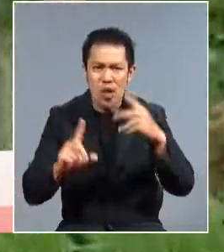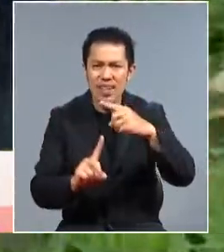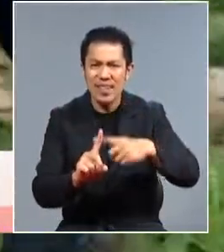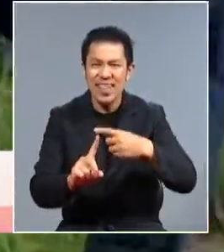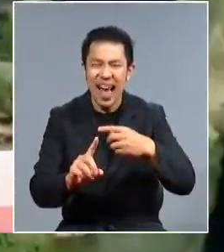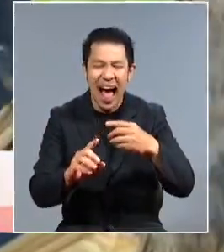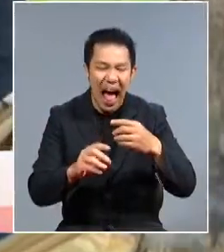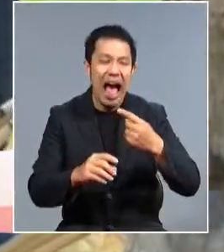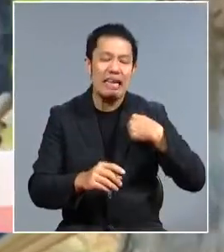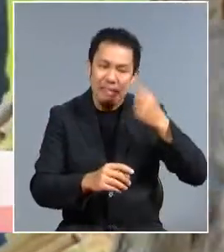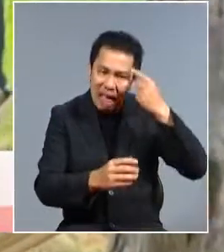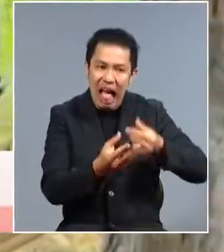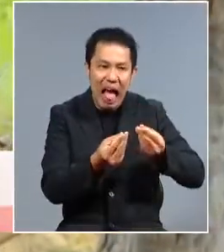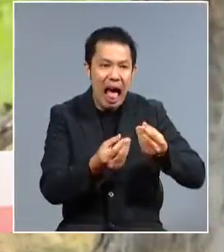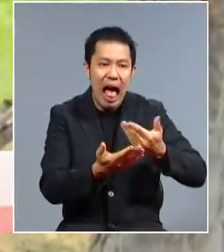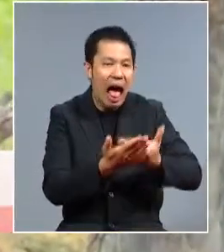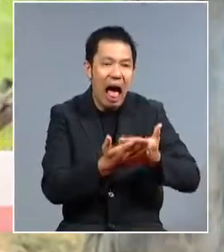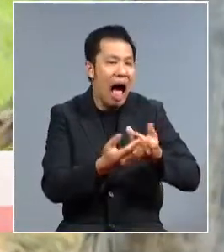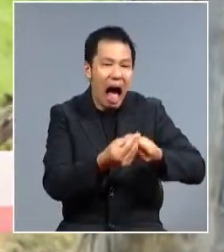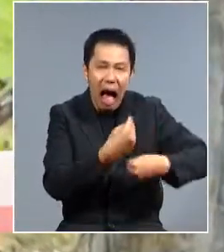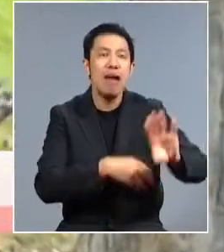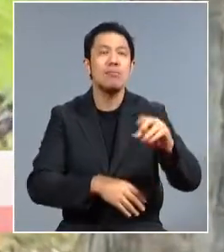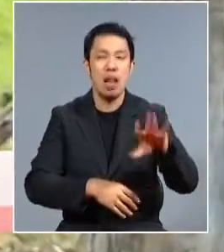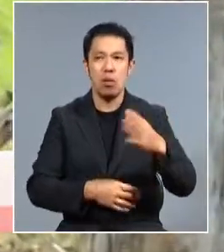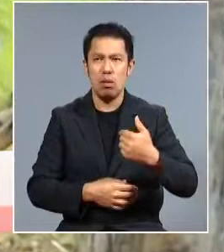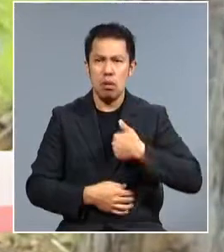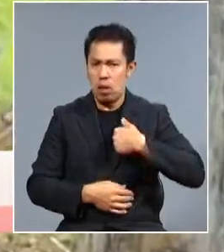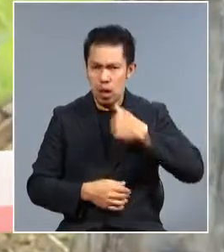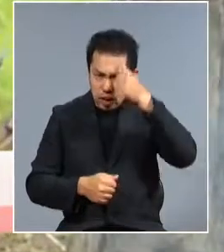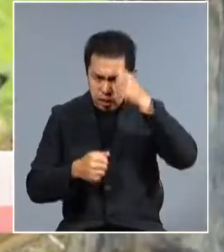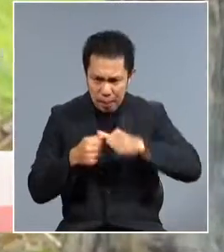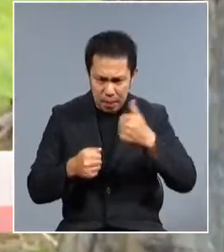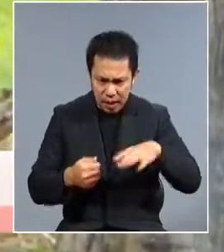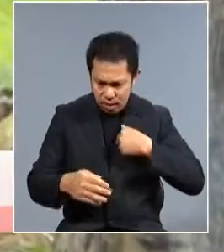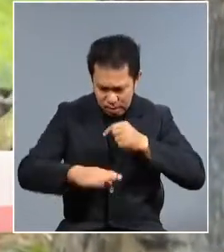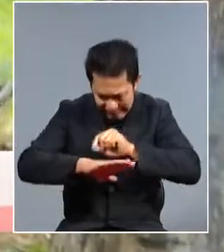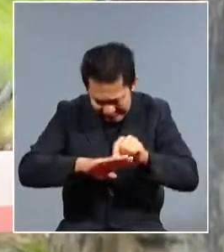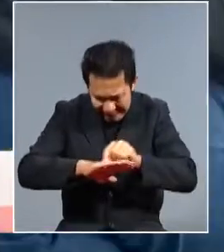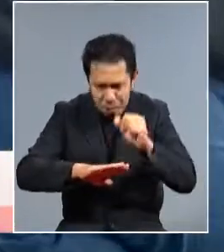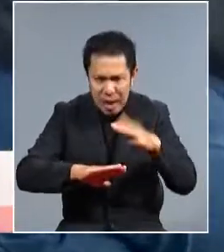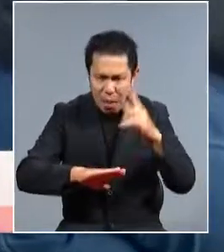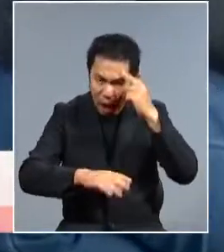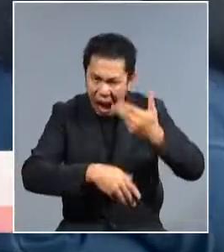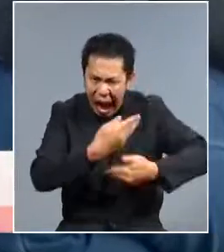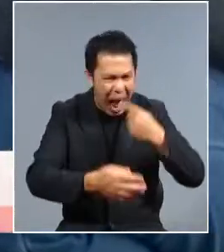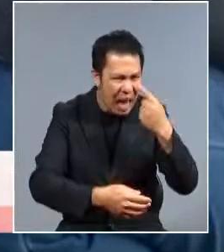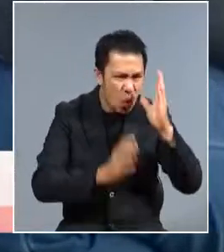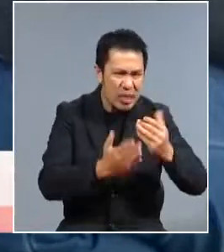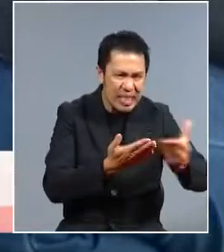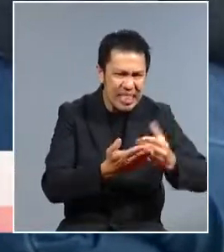ทางต่อรัฐเองได้เคยให้สัมภาษณ์นะคะบอกว่าจำไม่ได้เรื่องของการสลักหลังเพราะว่าขายให้กับลูกค้าหลายคน